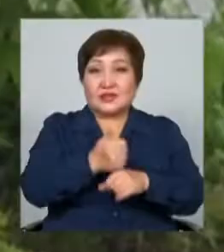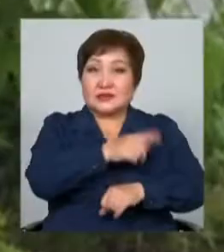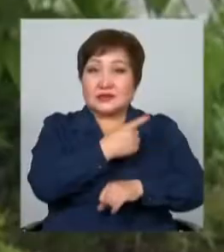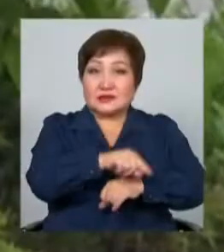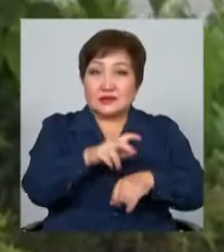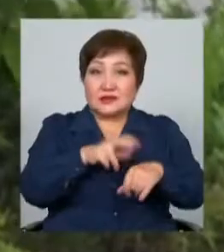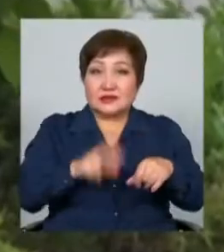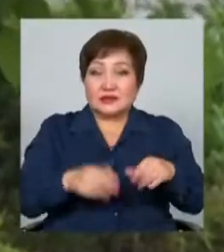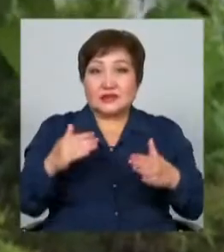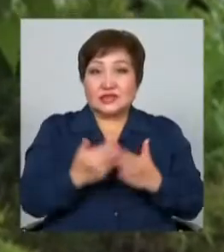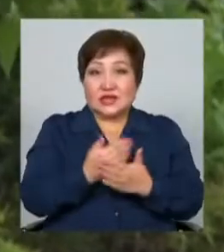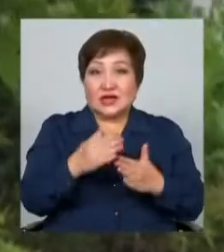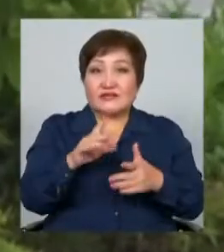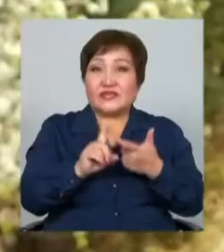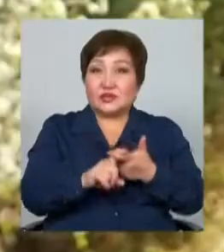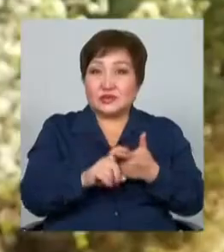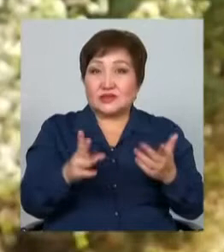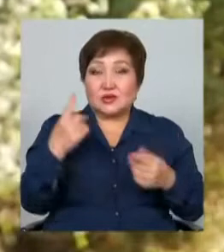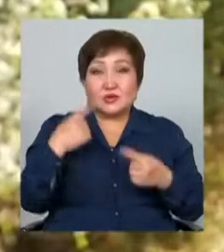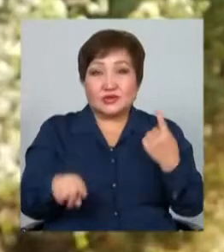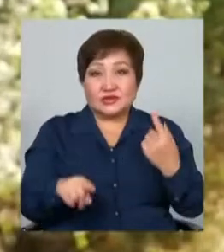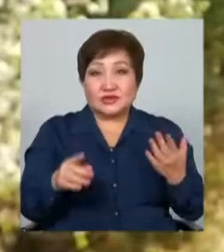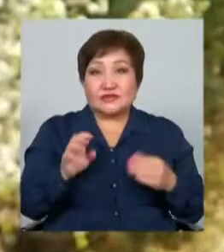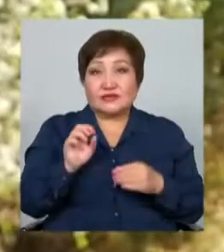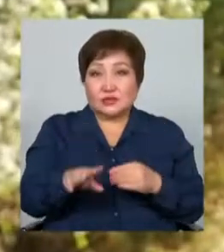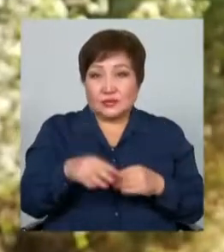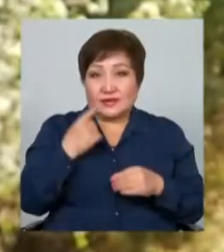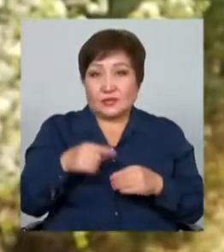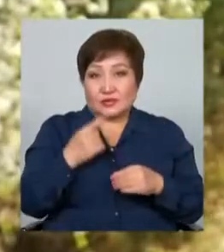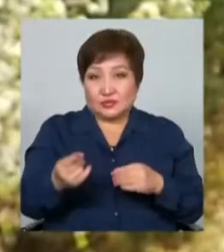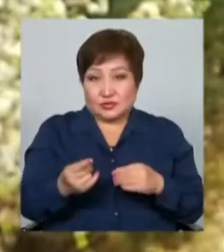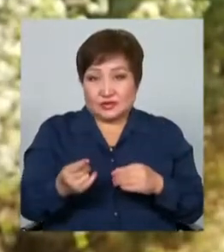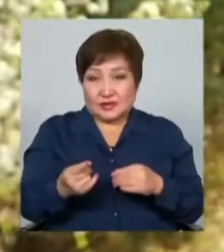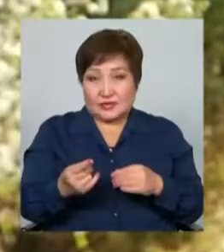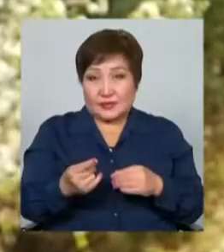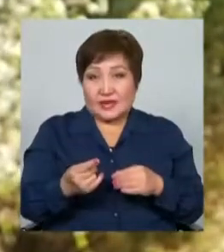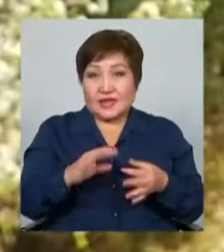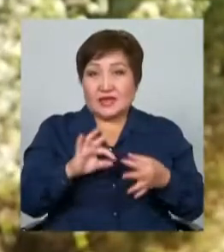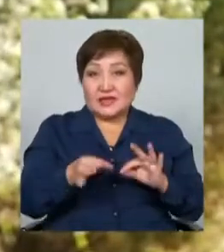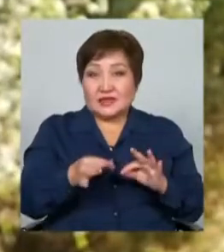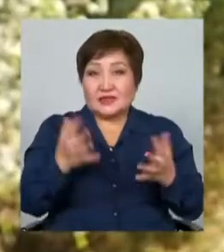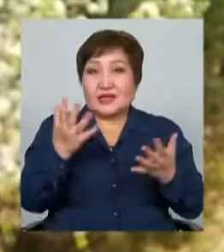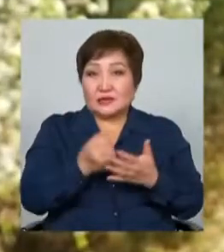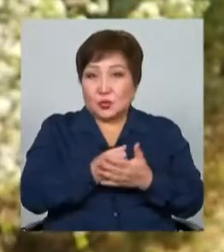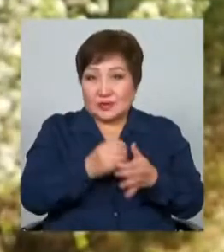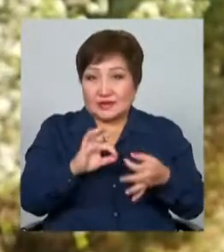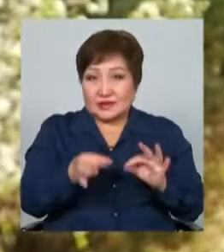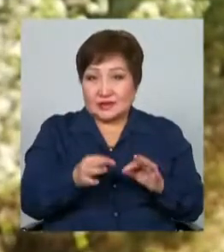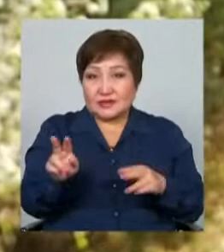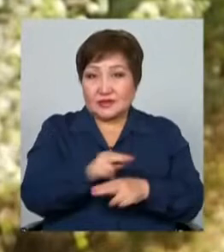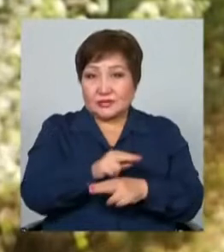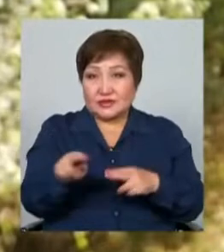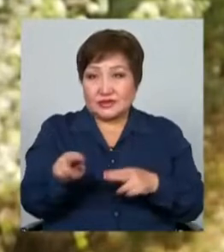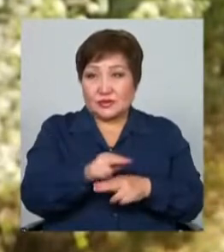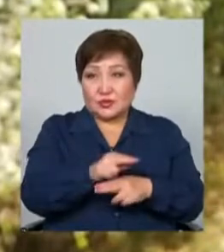вирустың өзгелерден ерекшелігін атап көрсетті. Мынау диагностикалау және емдеу тиімділігін төмендетеді,